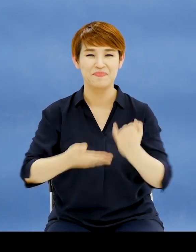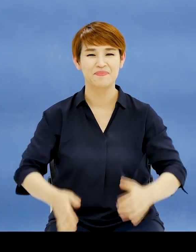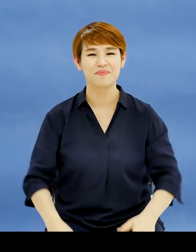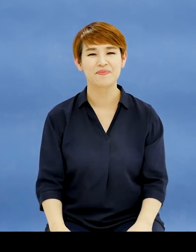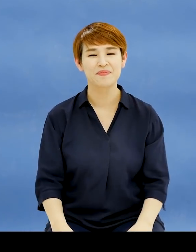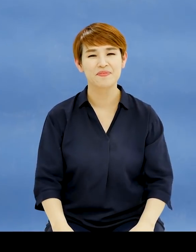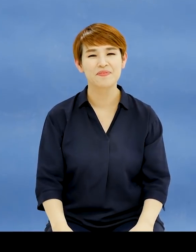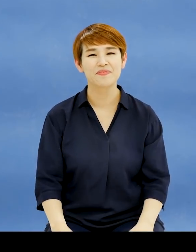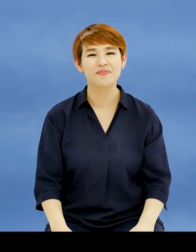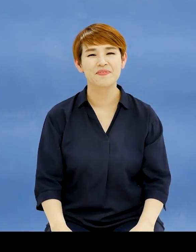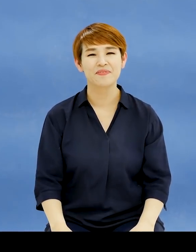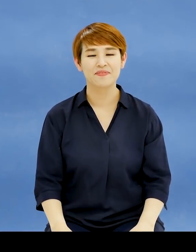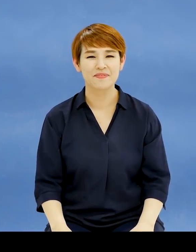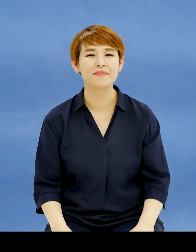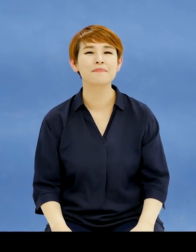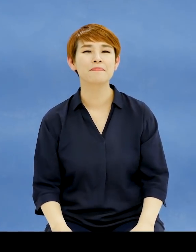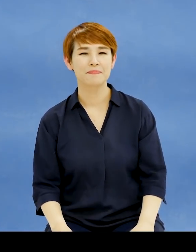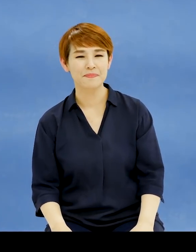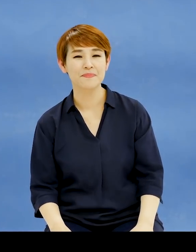사모님이십니다.